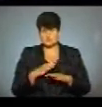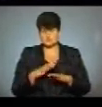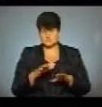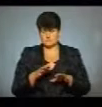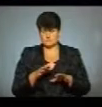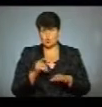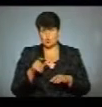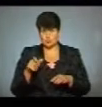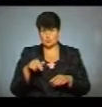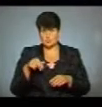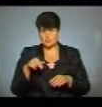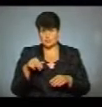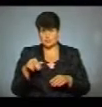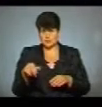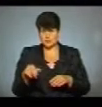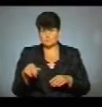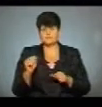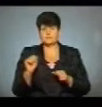люди йдуть